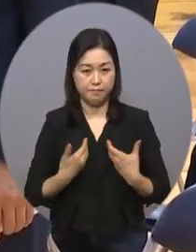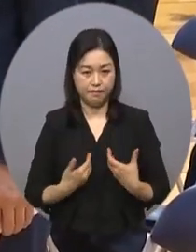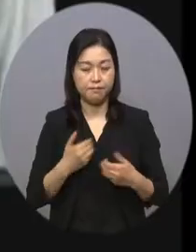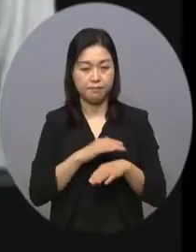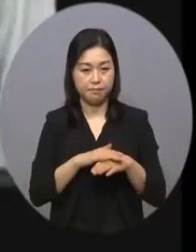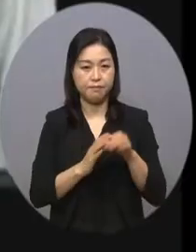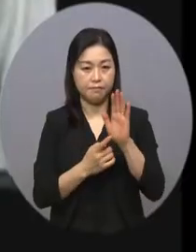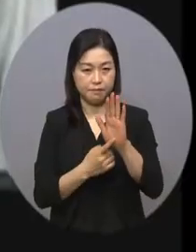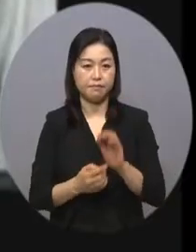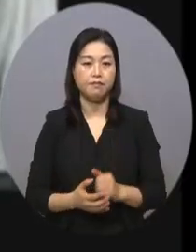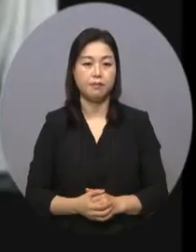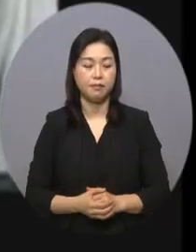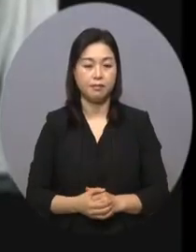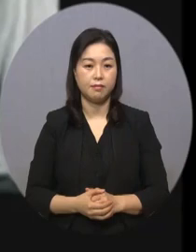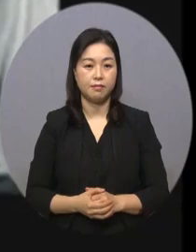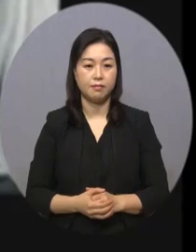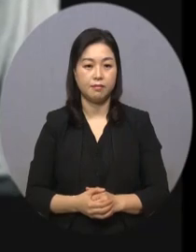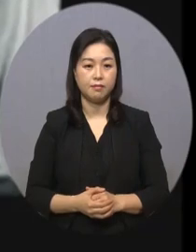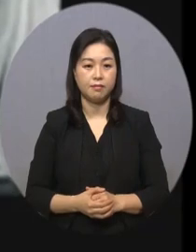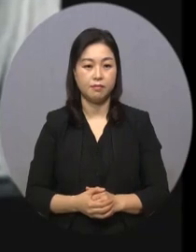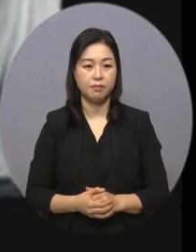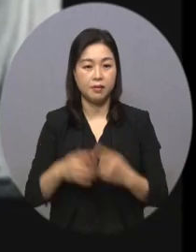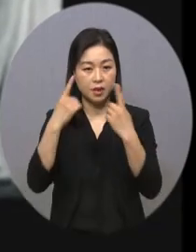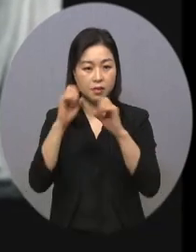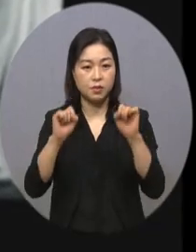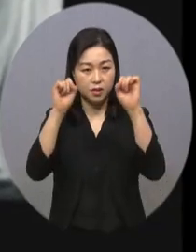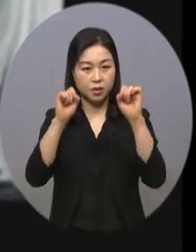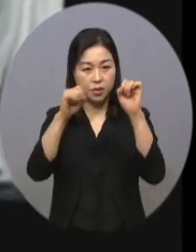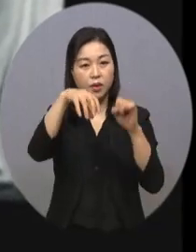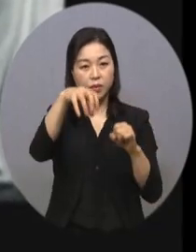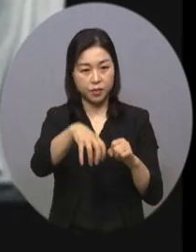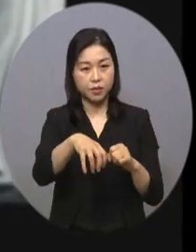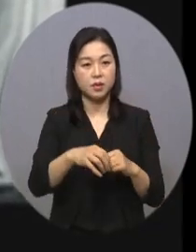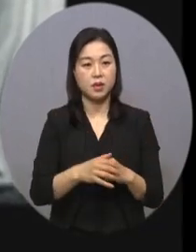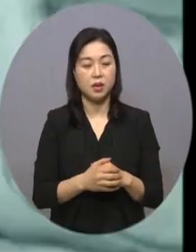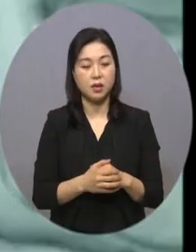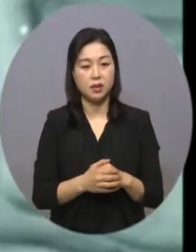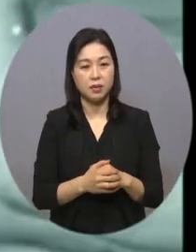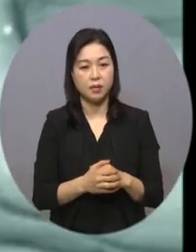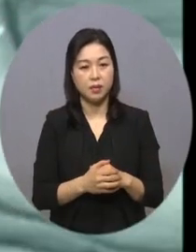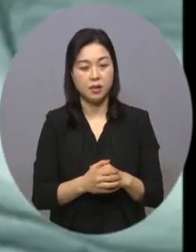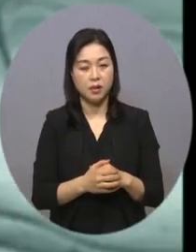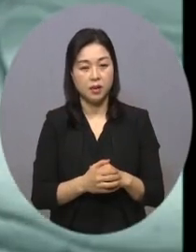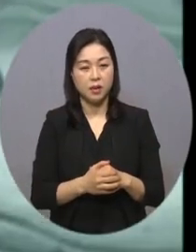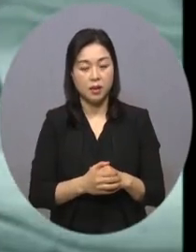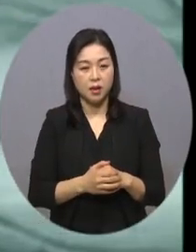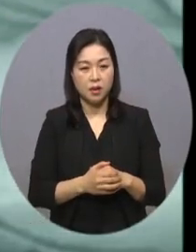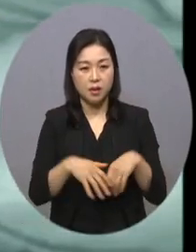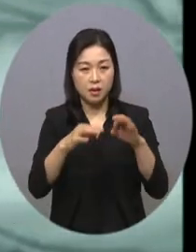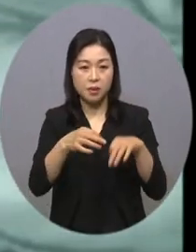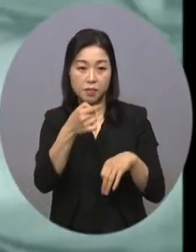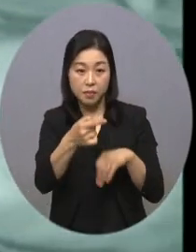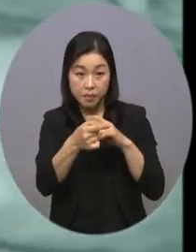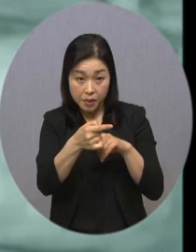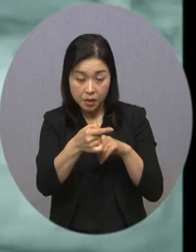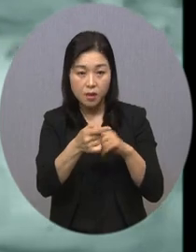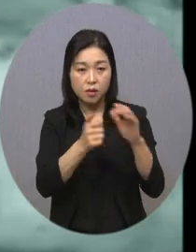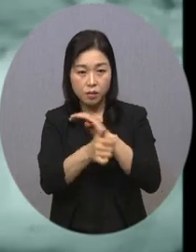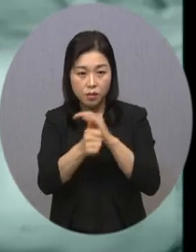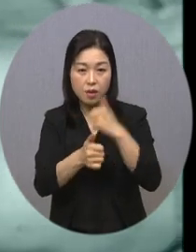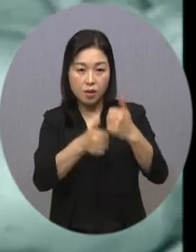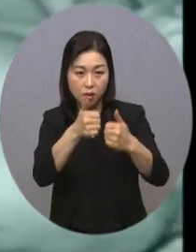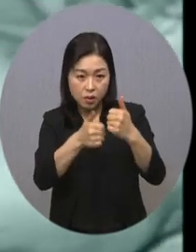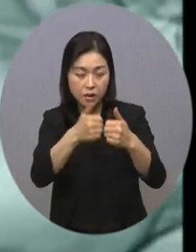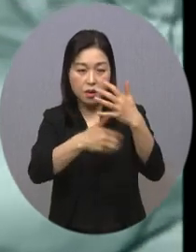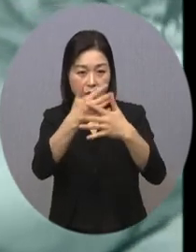진행됐습니다. 특히 이날 기념체육관 실내에서는 생전에 김일 선수 경기 모습 등을